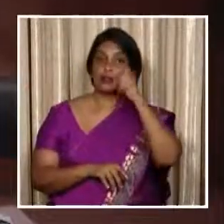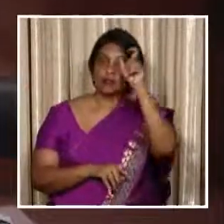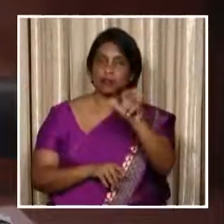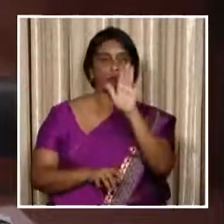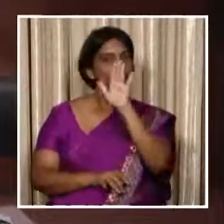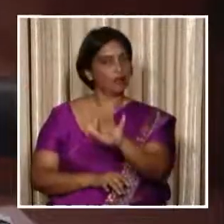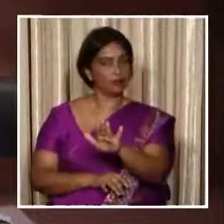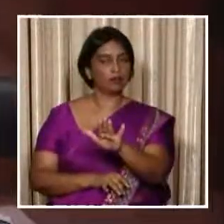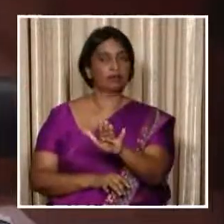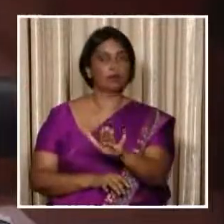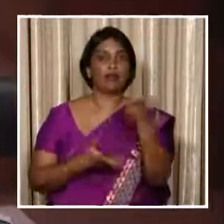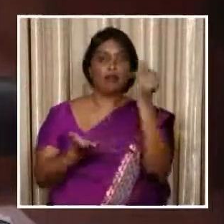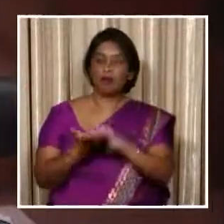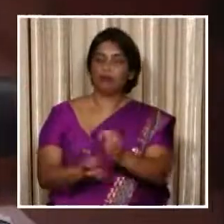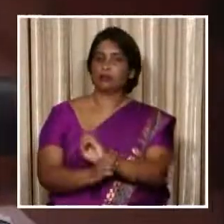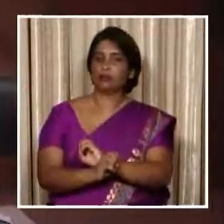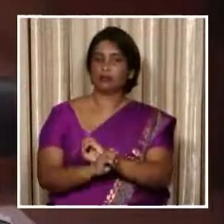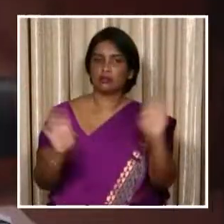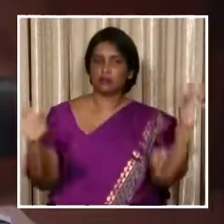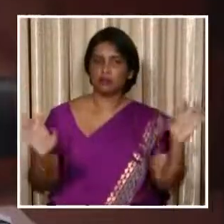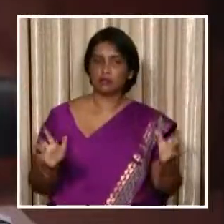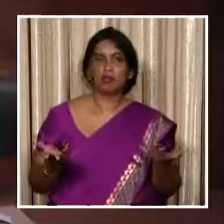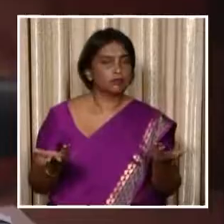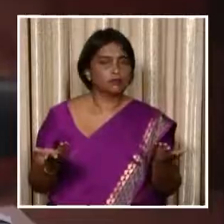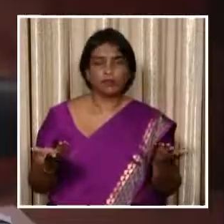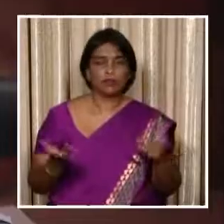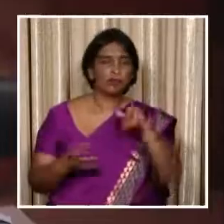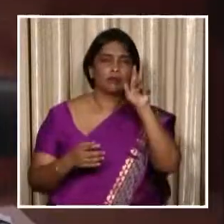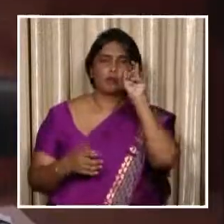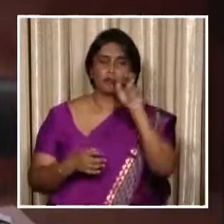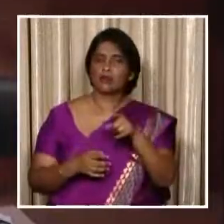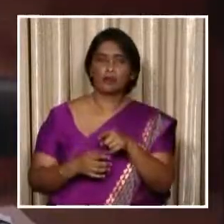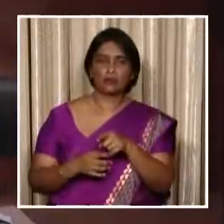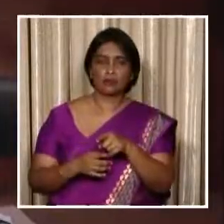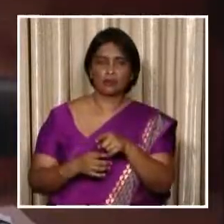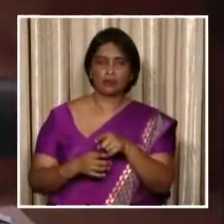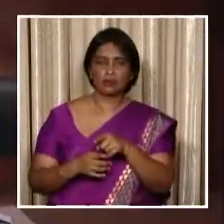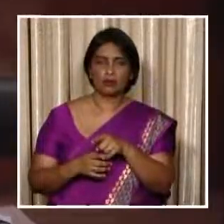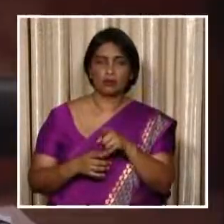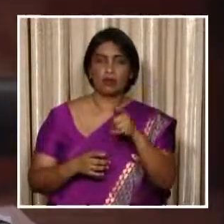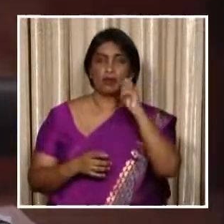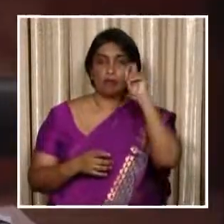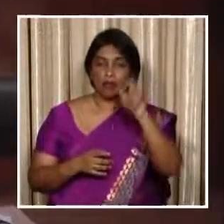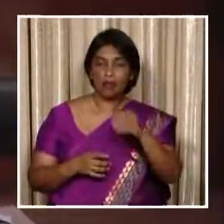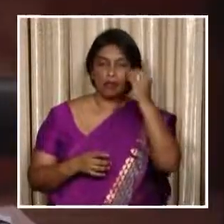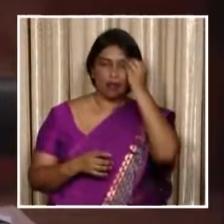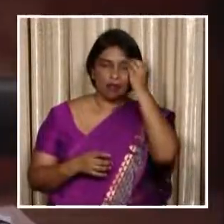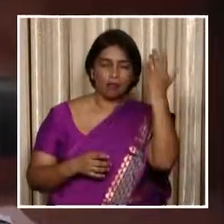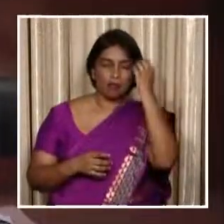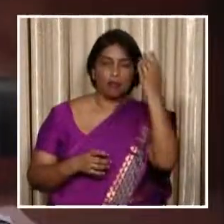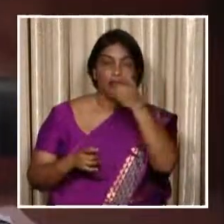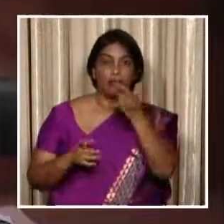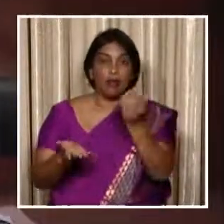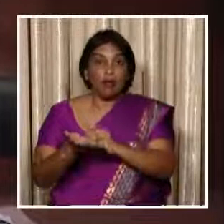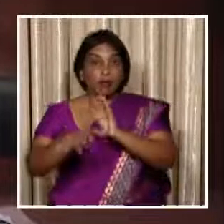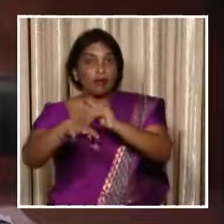மறக்கும் விடயங்களை போலீசார் ஞாபகப்படுத்துகின்றனர் இதில் ஊடக நாடகம் இருக்கின்றது இப்படியான சம்பிரதாயம் உருவானால்